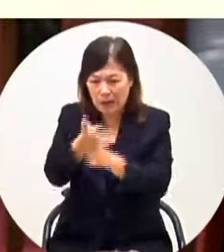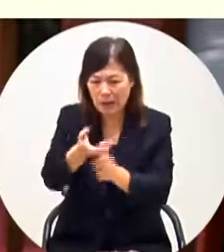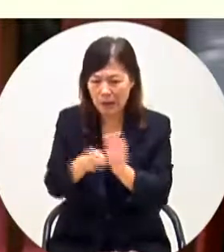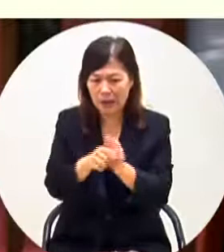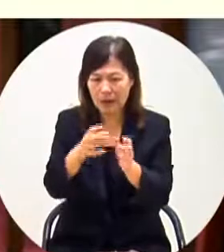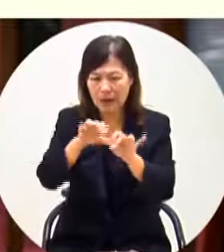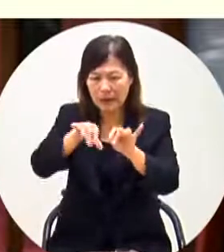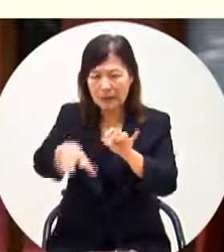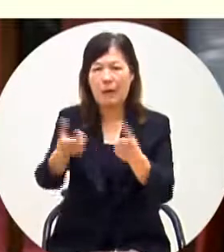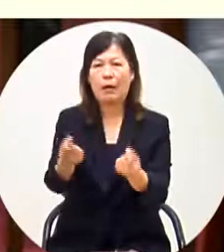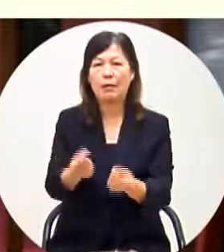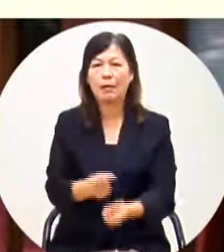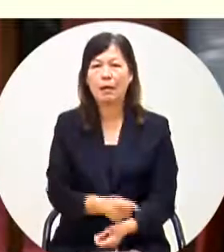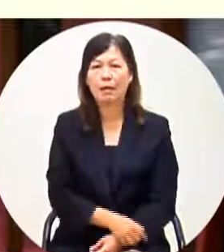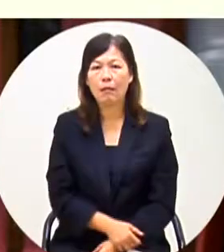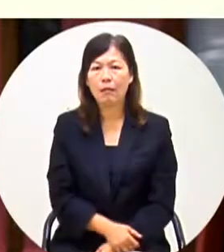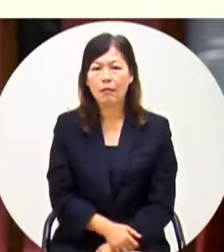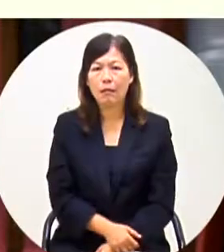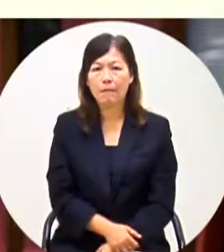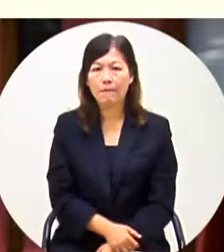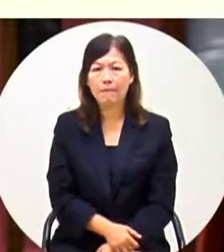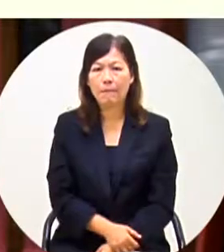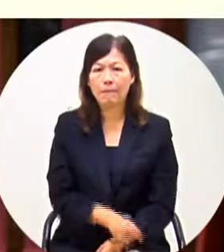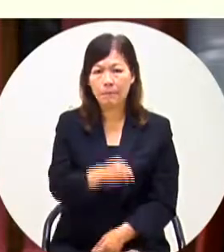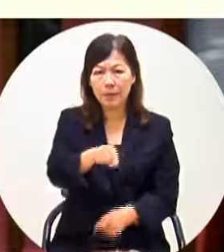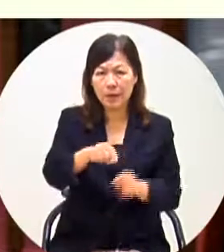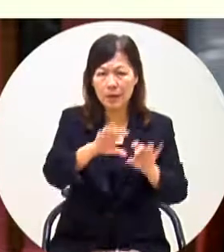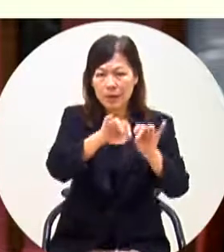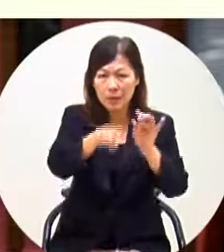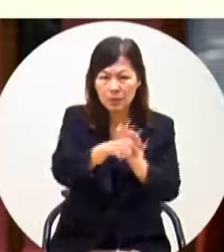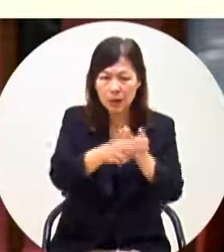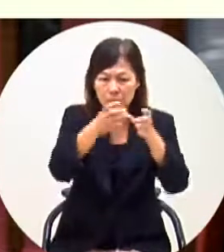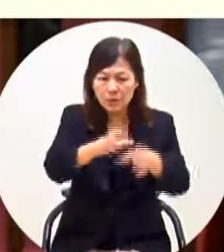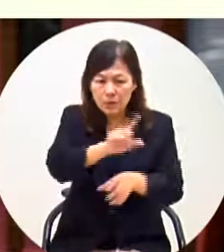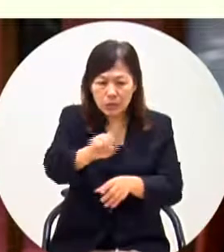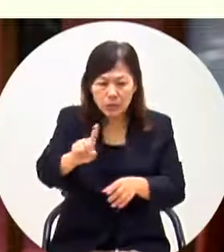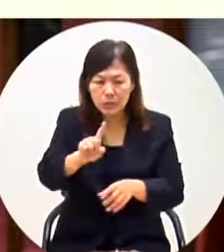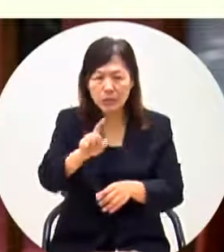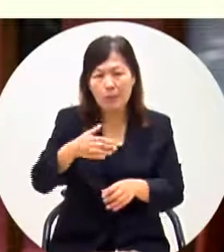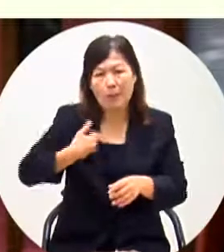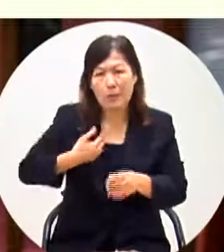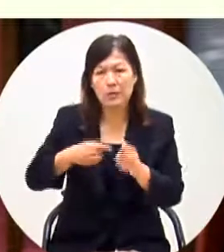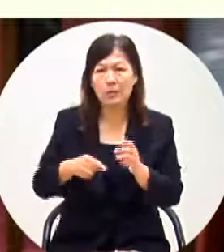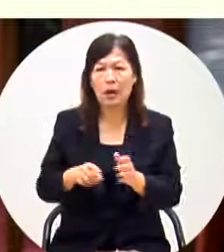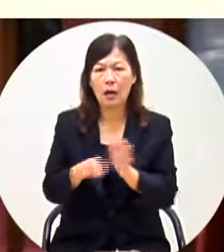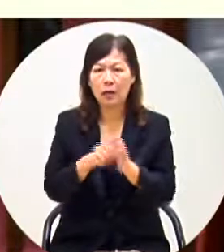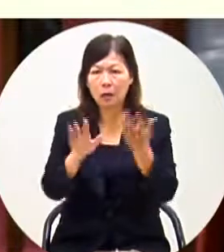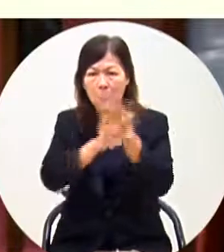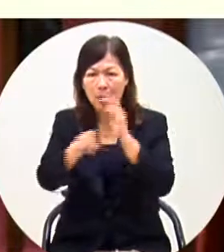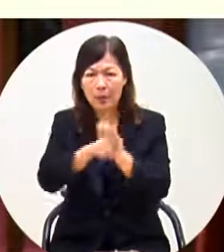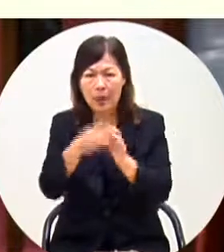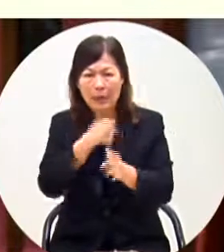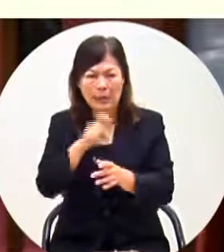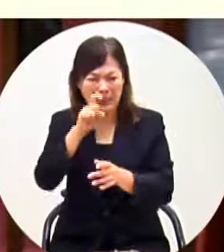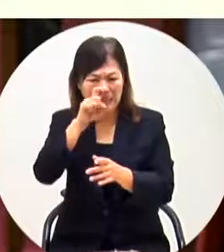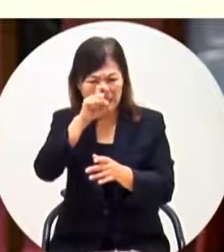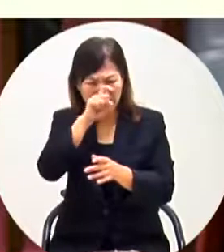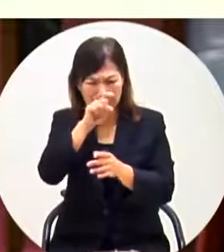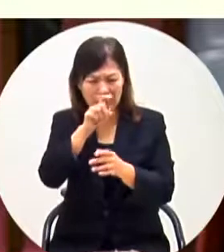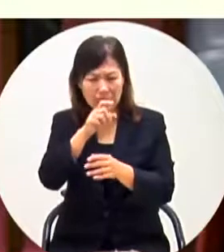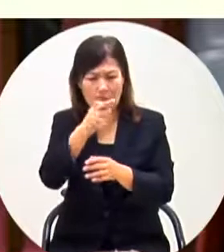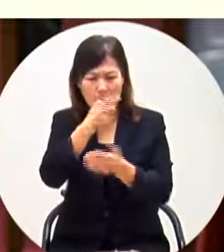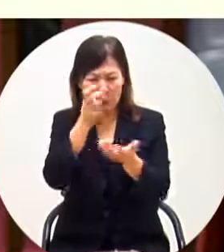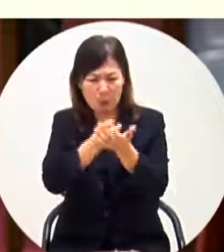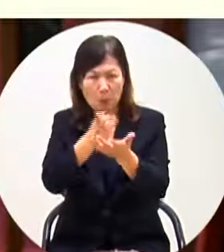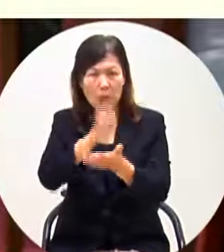地方啊，这个地方是什么设备我不知道，但是我们看到外面已经生锈，非常的严重。这个地方栏杆也